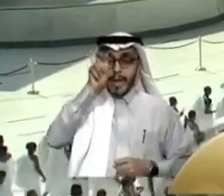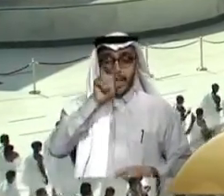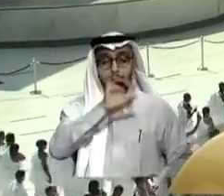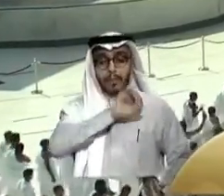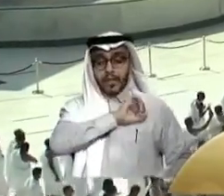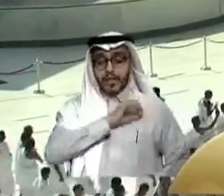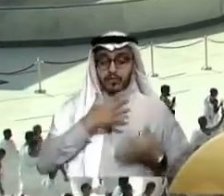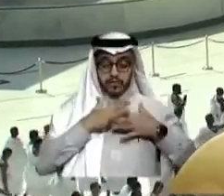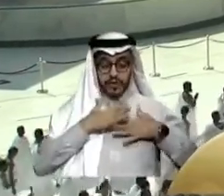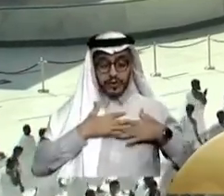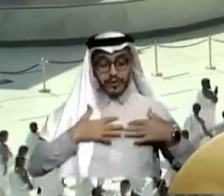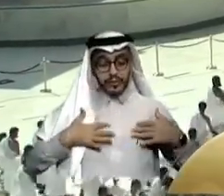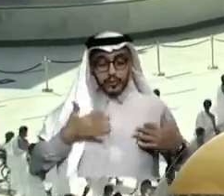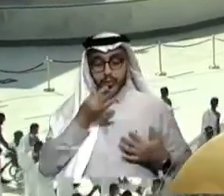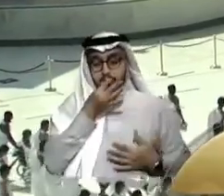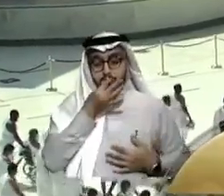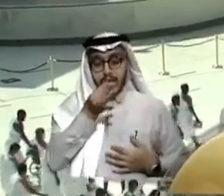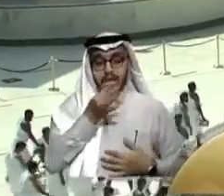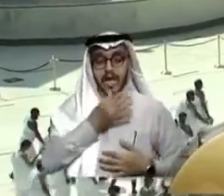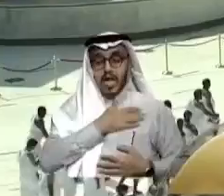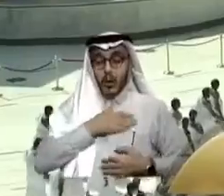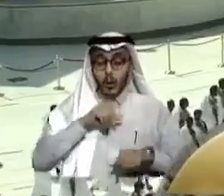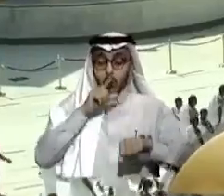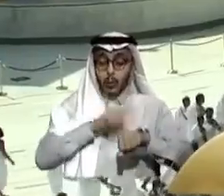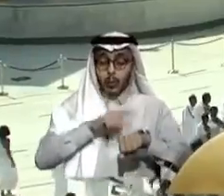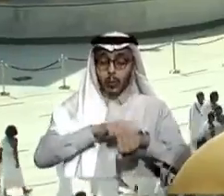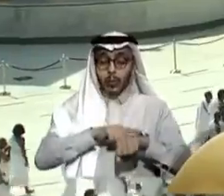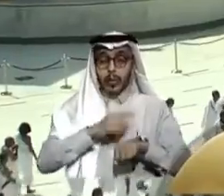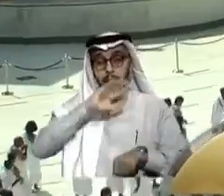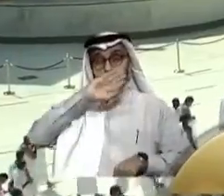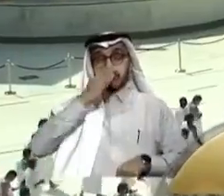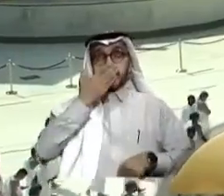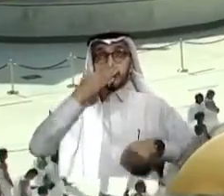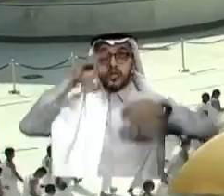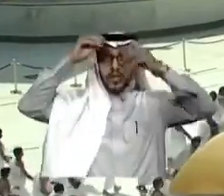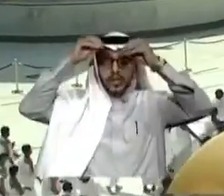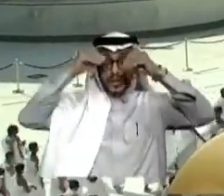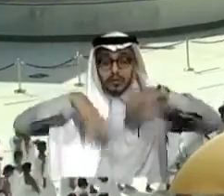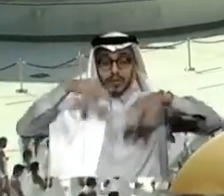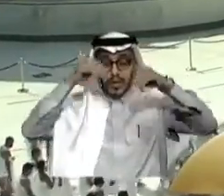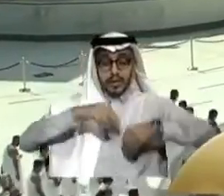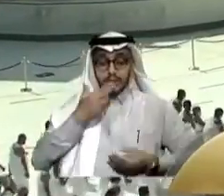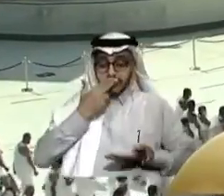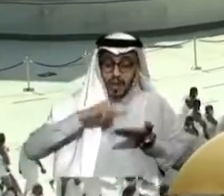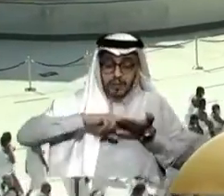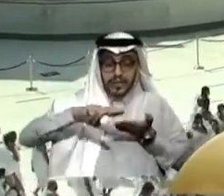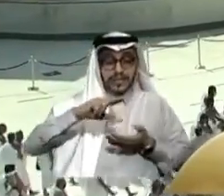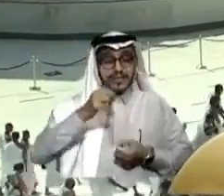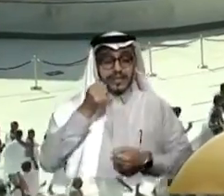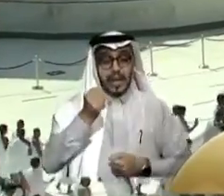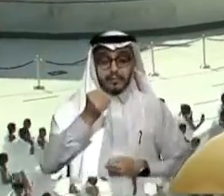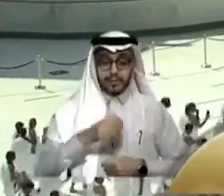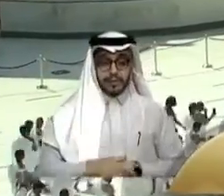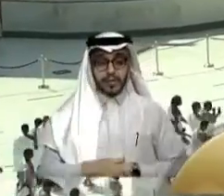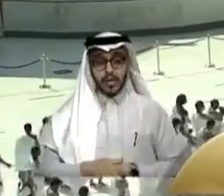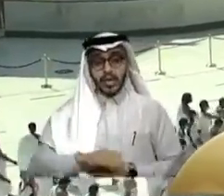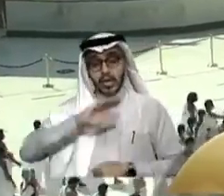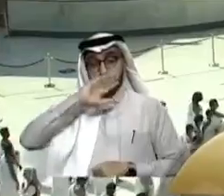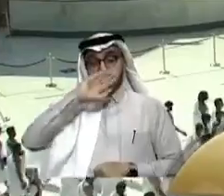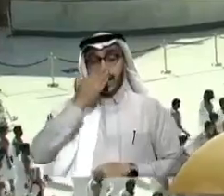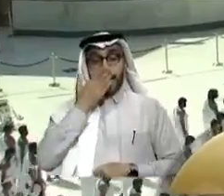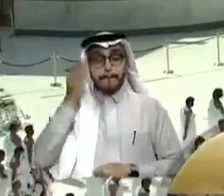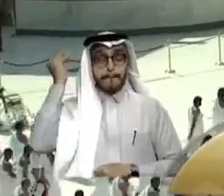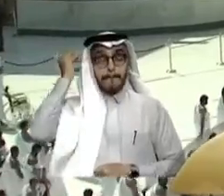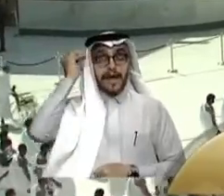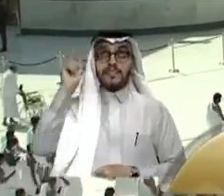اللذة والفرحة وطيب الوقت والنعيم الذي لا يمكن التعبير عنه إنما هو في